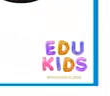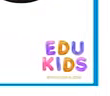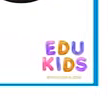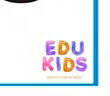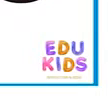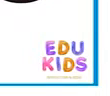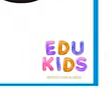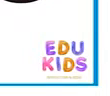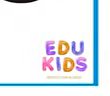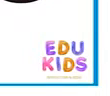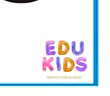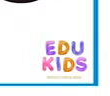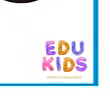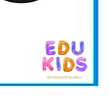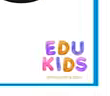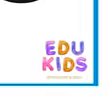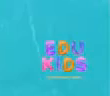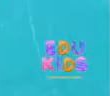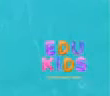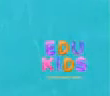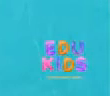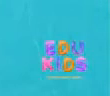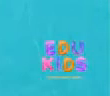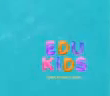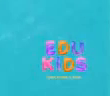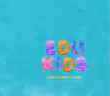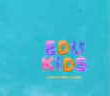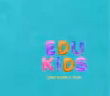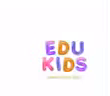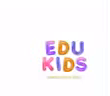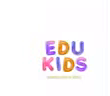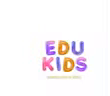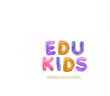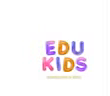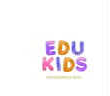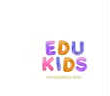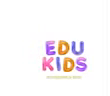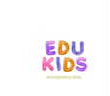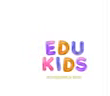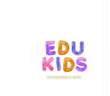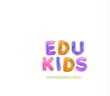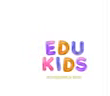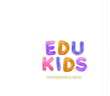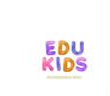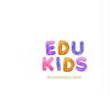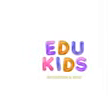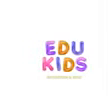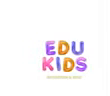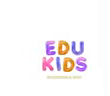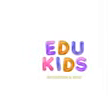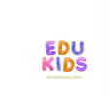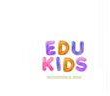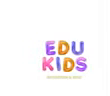aniq. Keling, biz ham ayrim g'oyalarni keltiramiz. Birinchi g'oya smart velosiped. Bu velosipedda gadjetlar o'rnatilgan bo'lib,